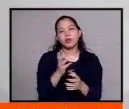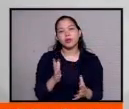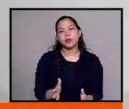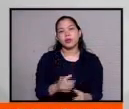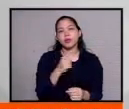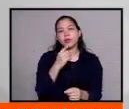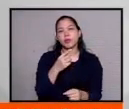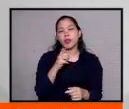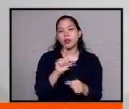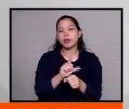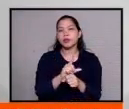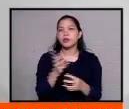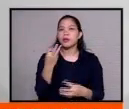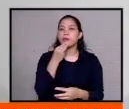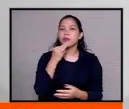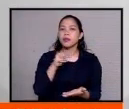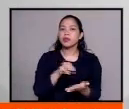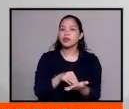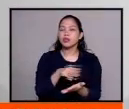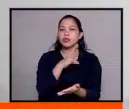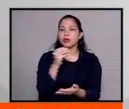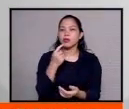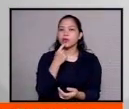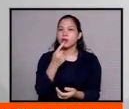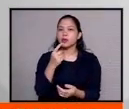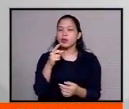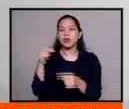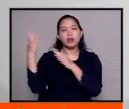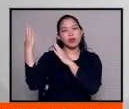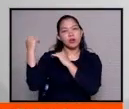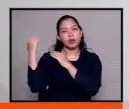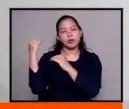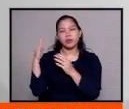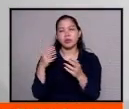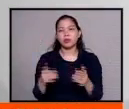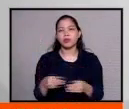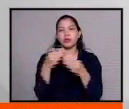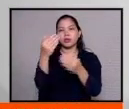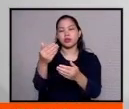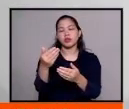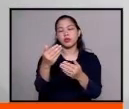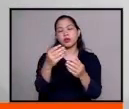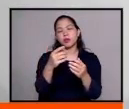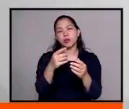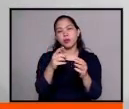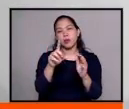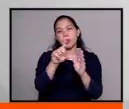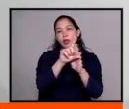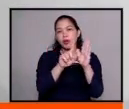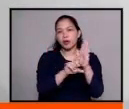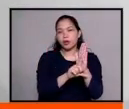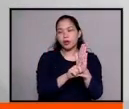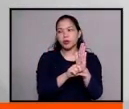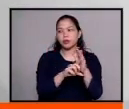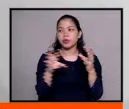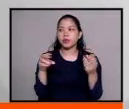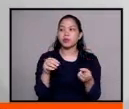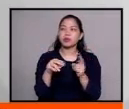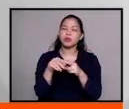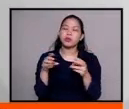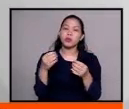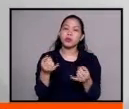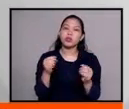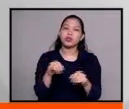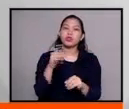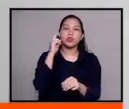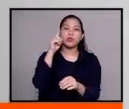Labor Day message, sinabi ng Pangulo na umaasa siyang ipapasa na ng Kongreso ang batas na tutugon sa mga